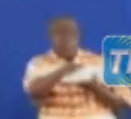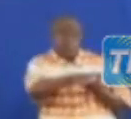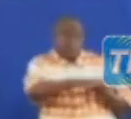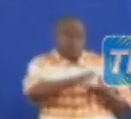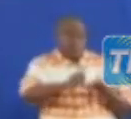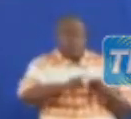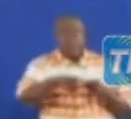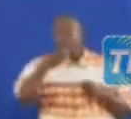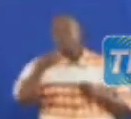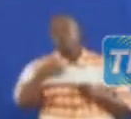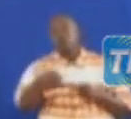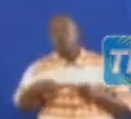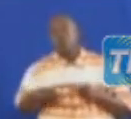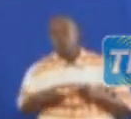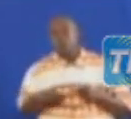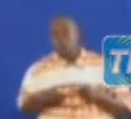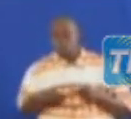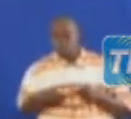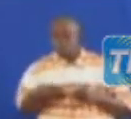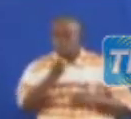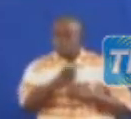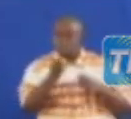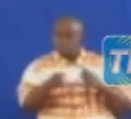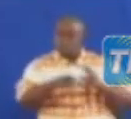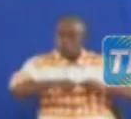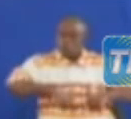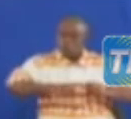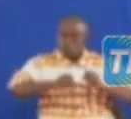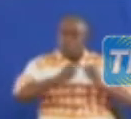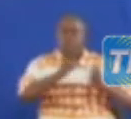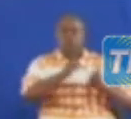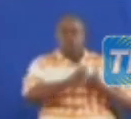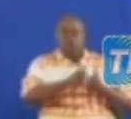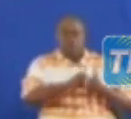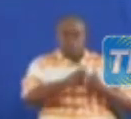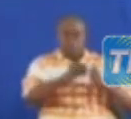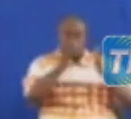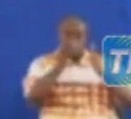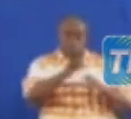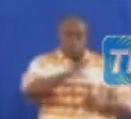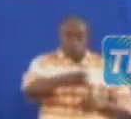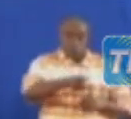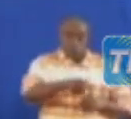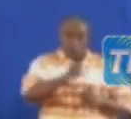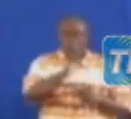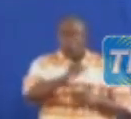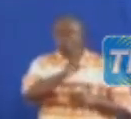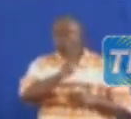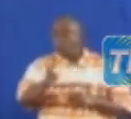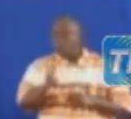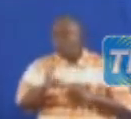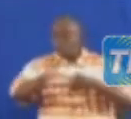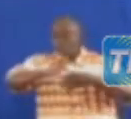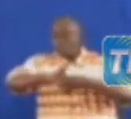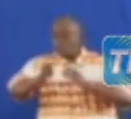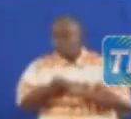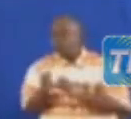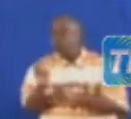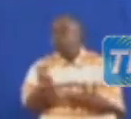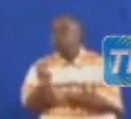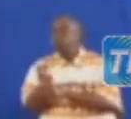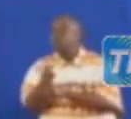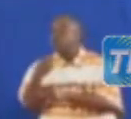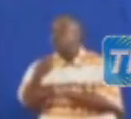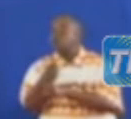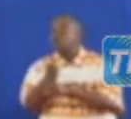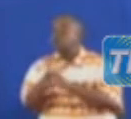ya utawala katika ofisi za wakuu wa mikoa, wakuu wa wilaya na mamlaka za serikali za mitaa, kuratibu na kusimamia